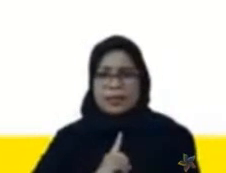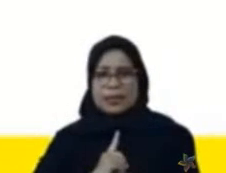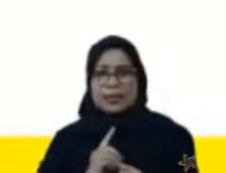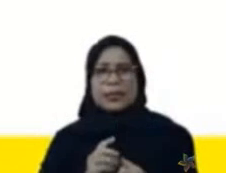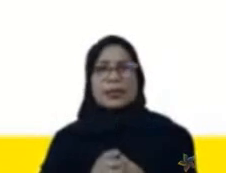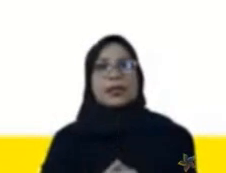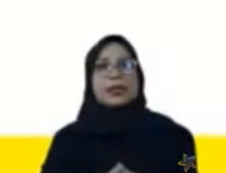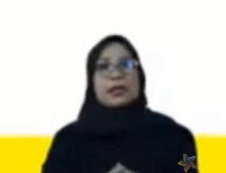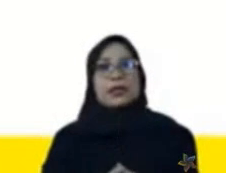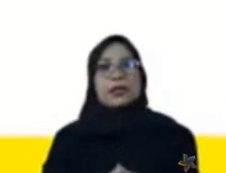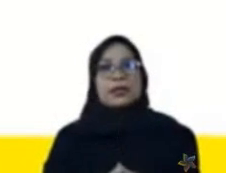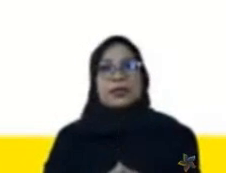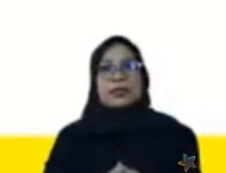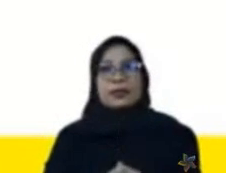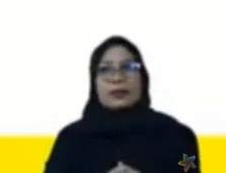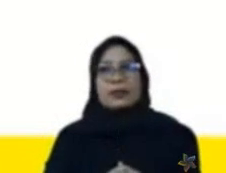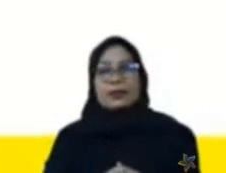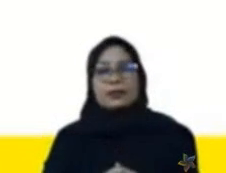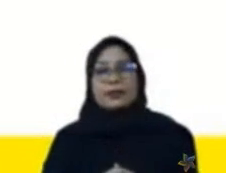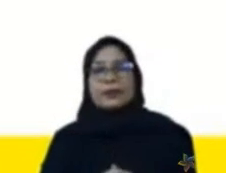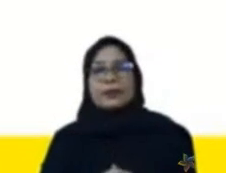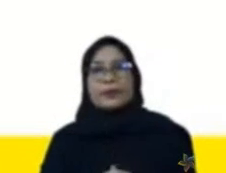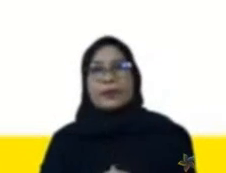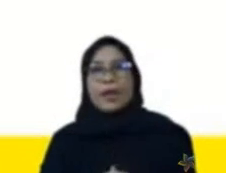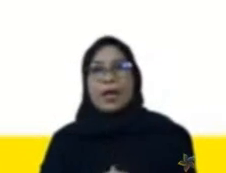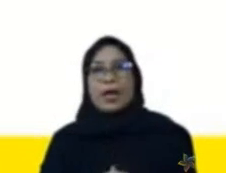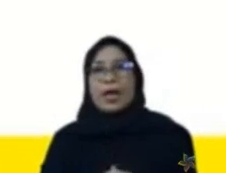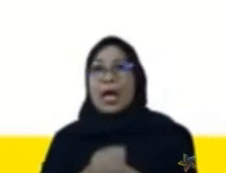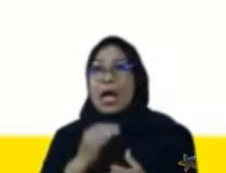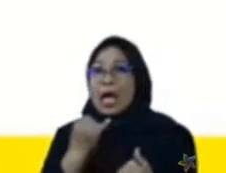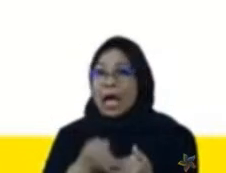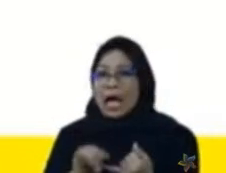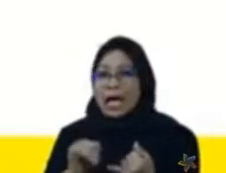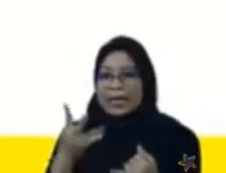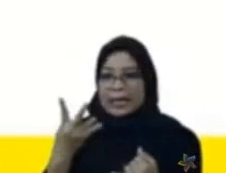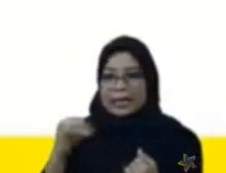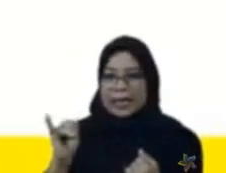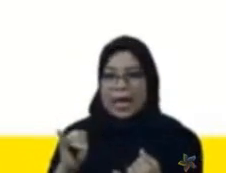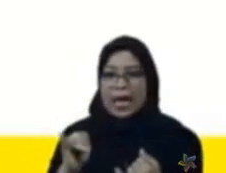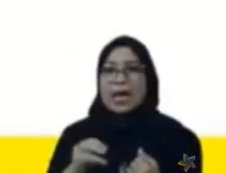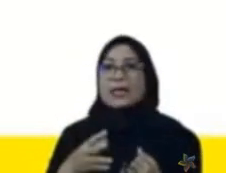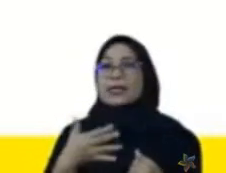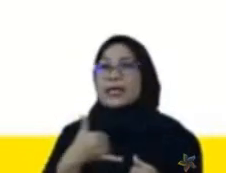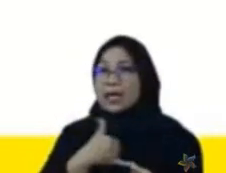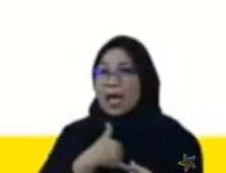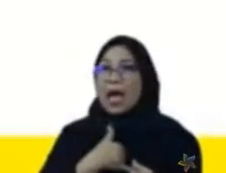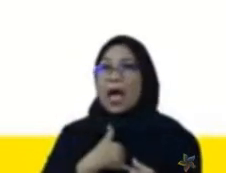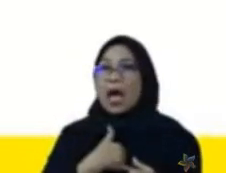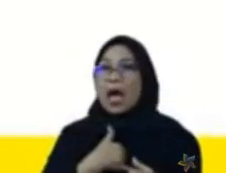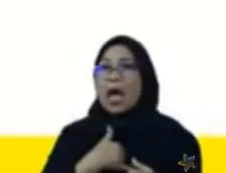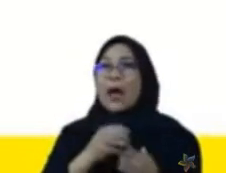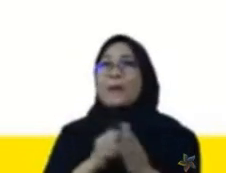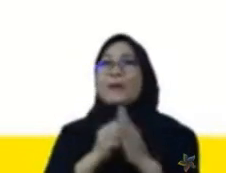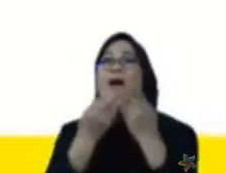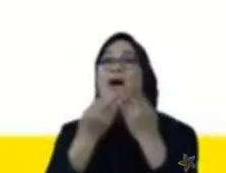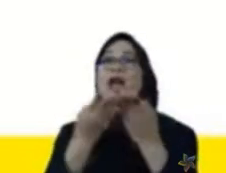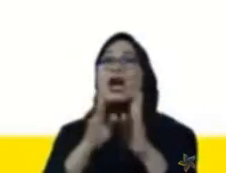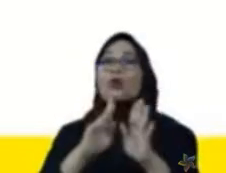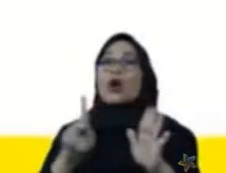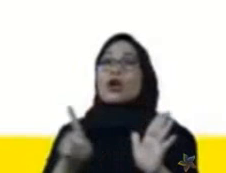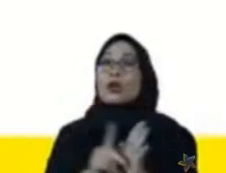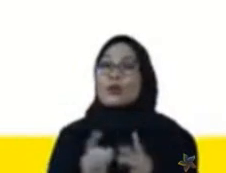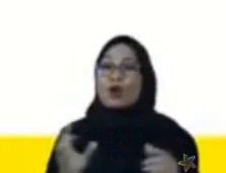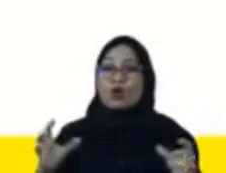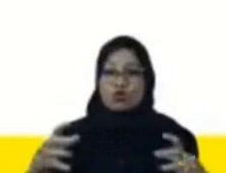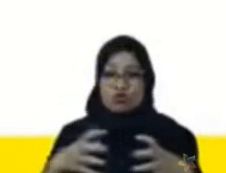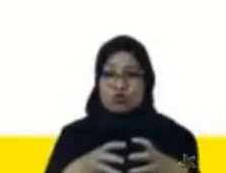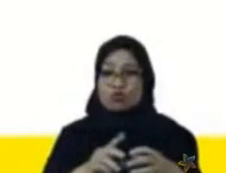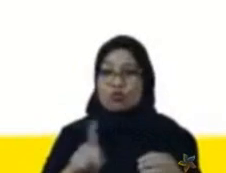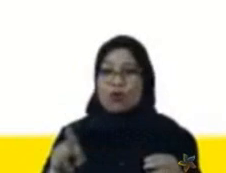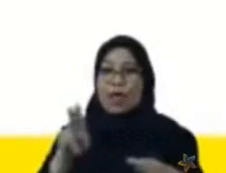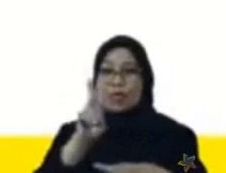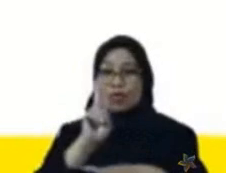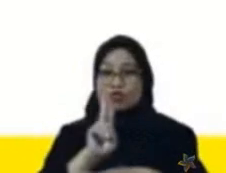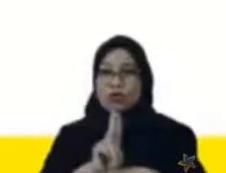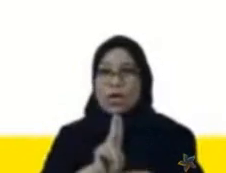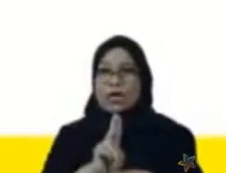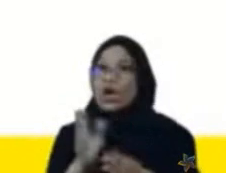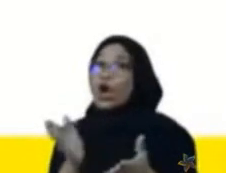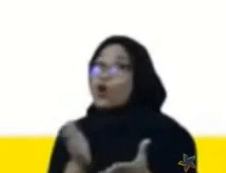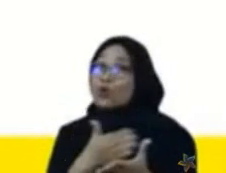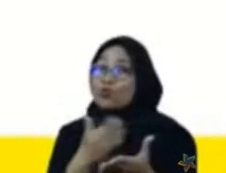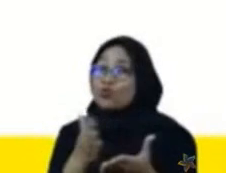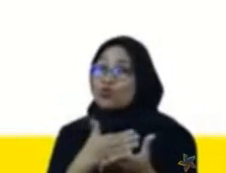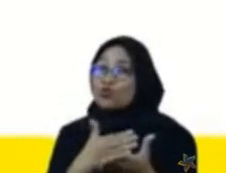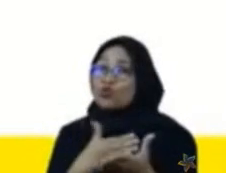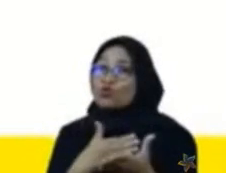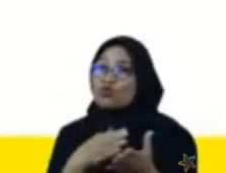tidak tersampaikan dengan baik. Pada akhirnya saya melakukan pengumpulan tugas, buku tugas ke